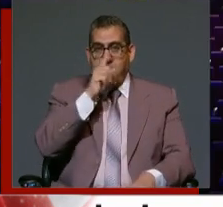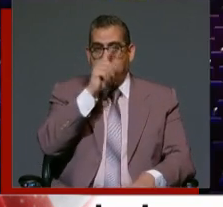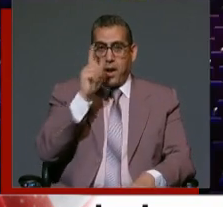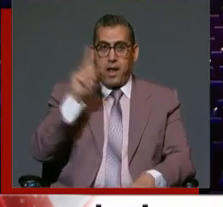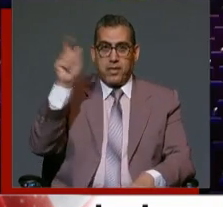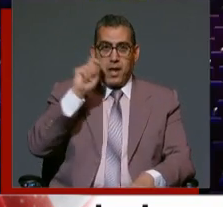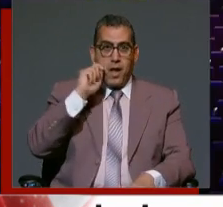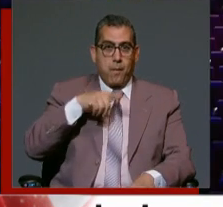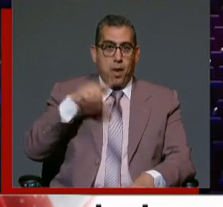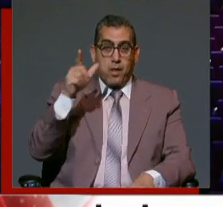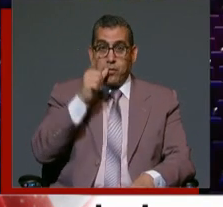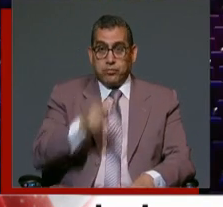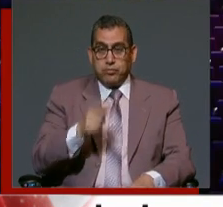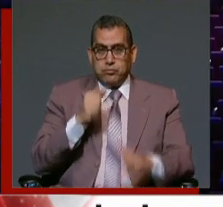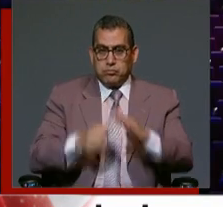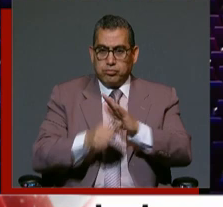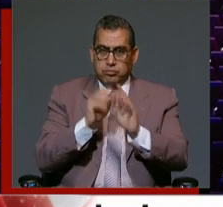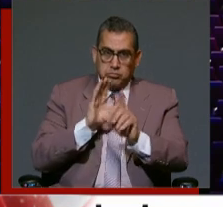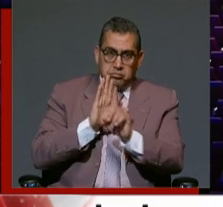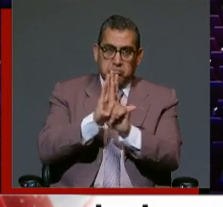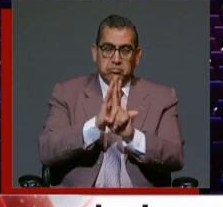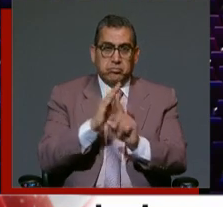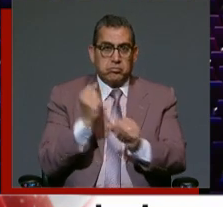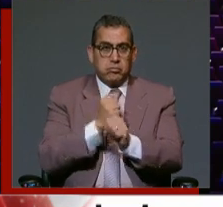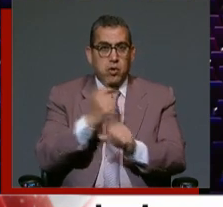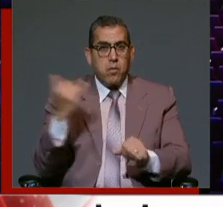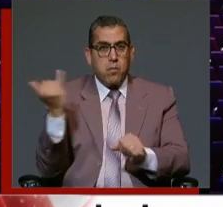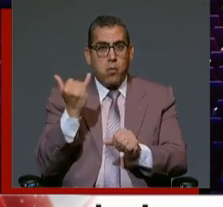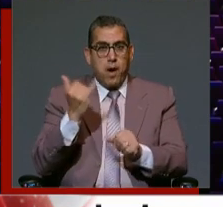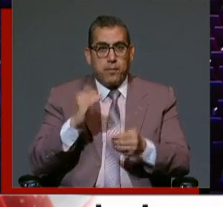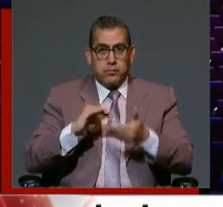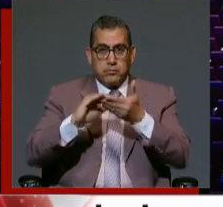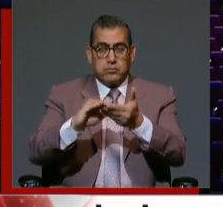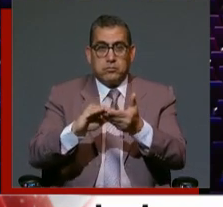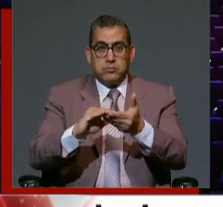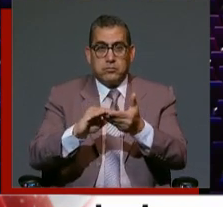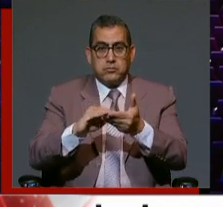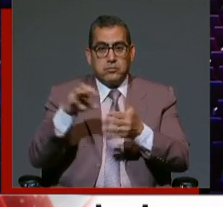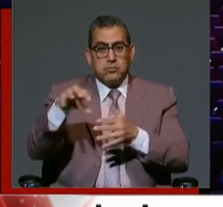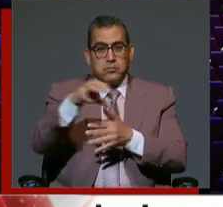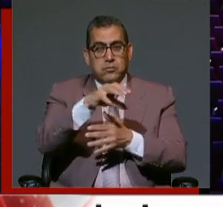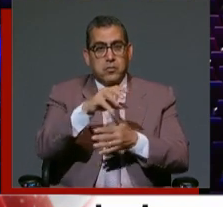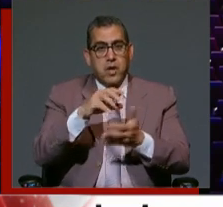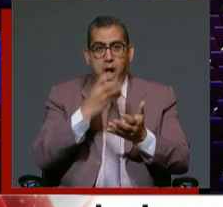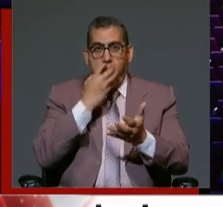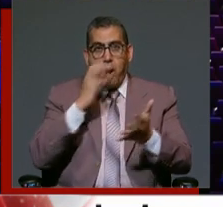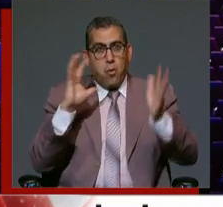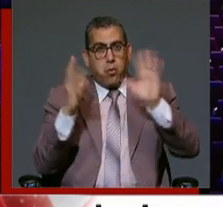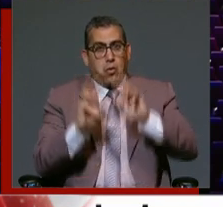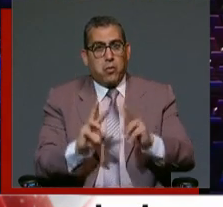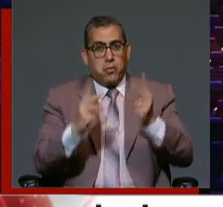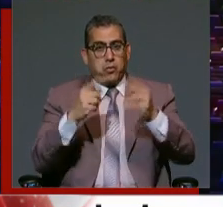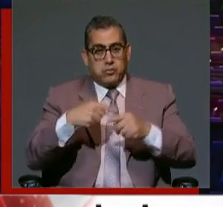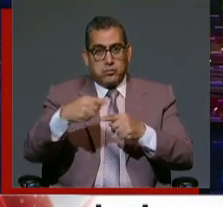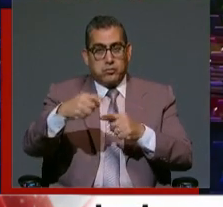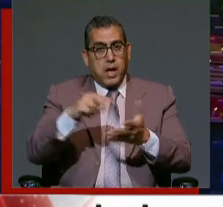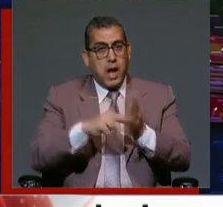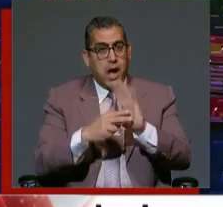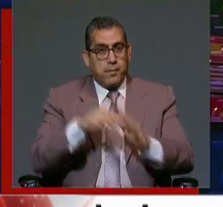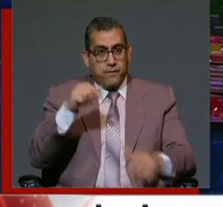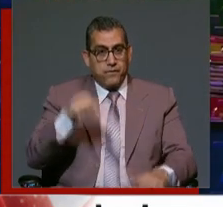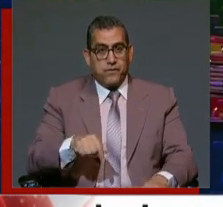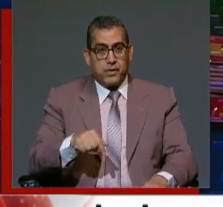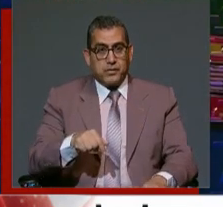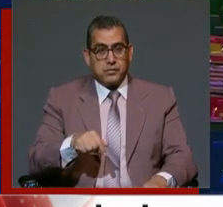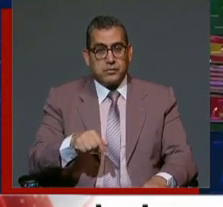مسيرة مهمة ودعما مهما لصالح قضايا المناخ في المنطقة وفي